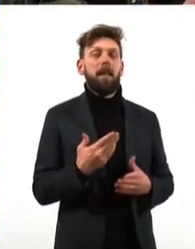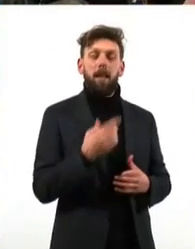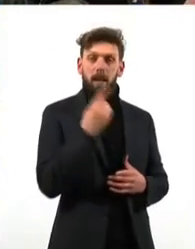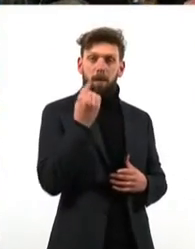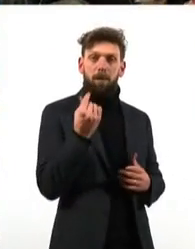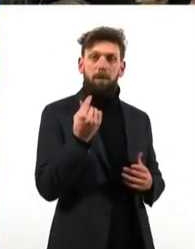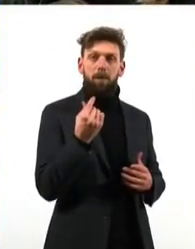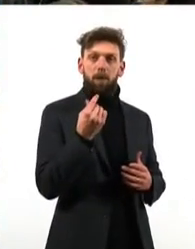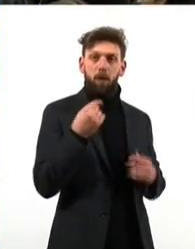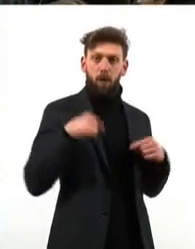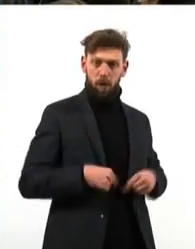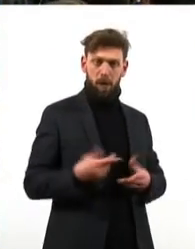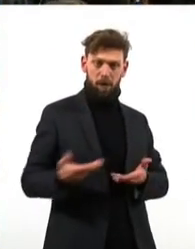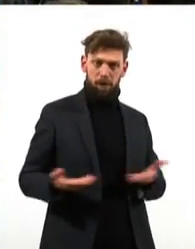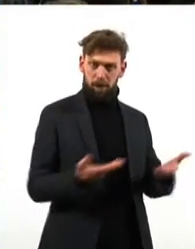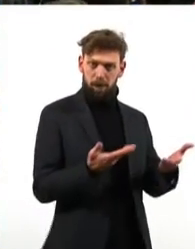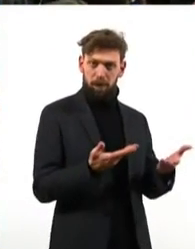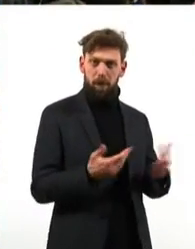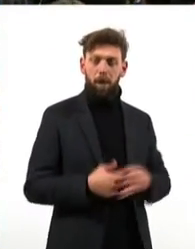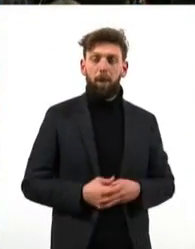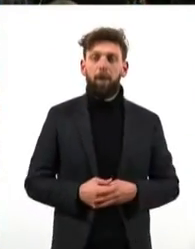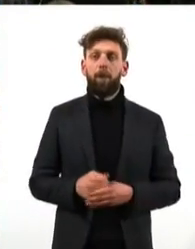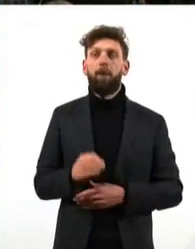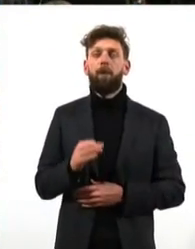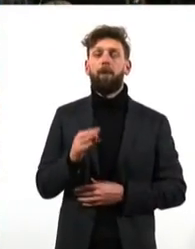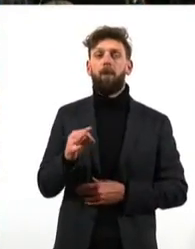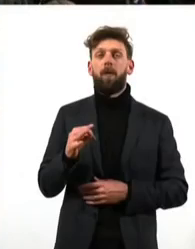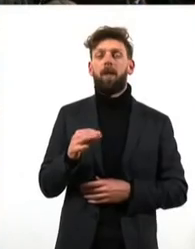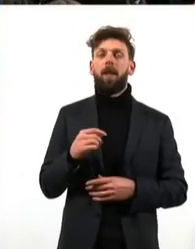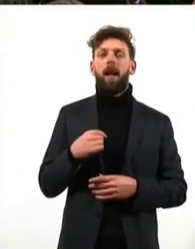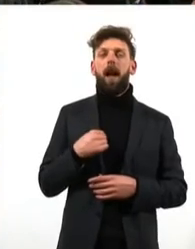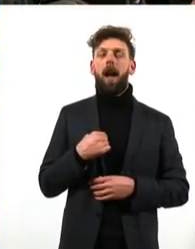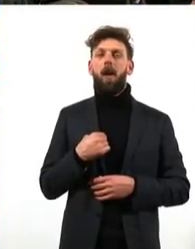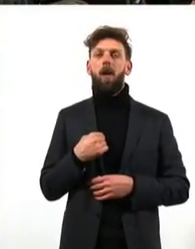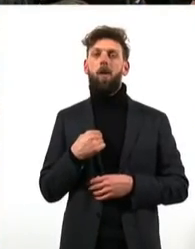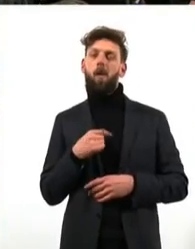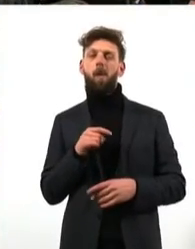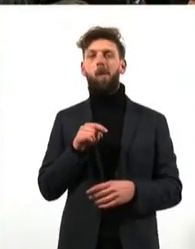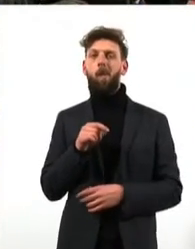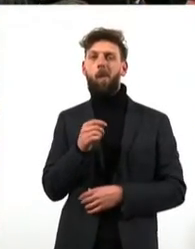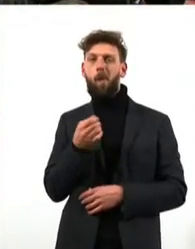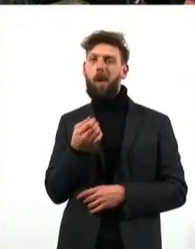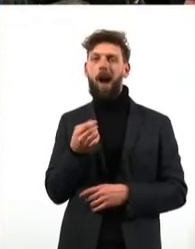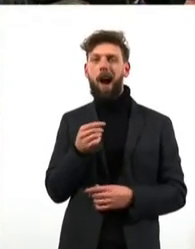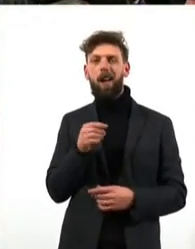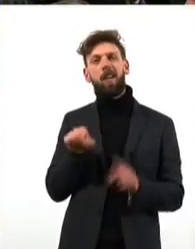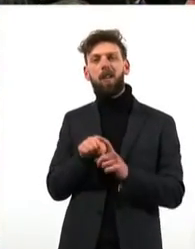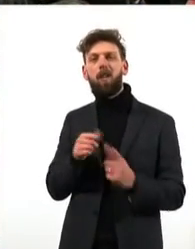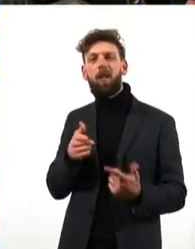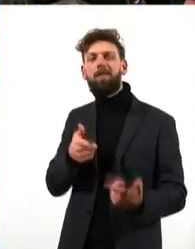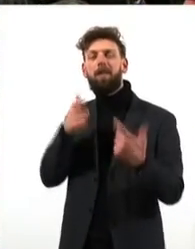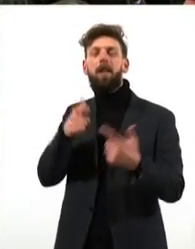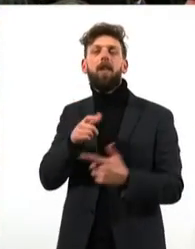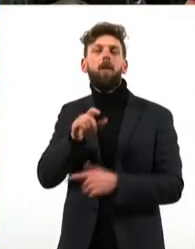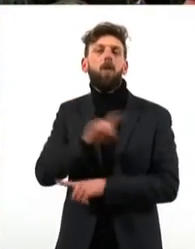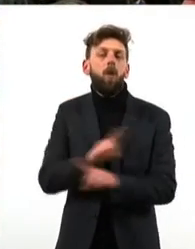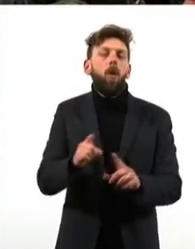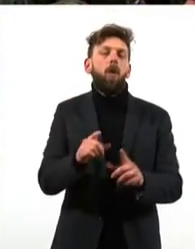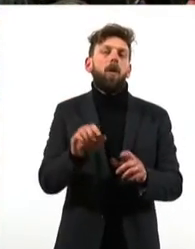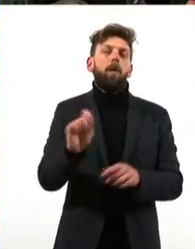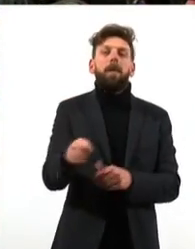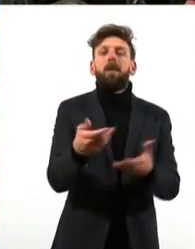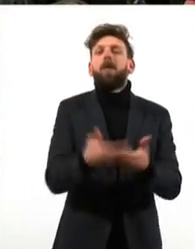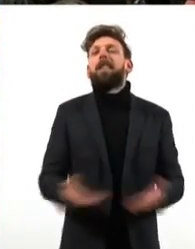Klein. Oui, c'est surtout pas pour vous contredire, parce que évidemment, la situation du logement, elle est difficile